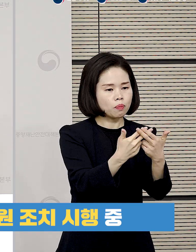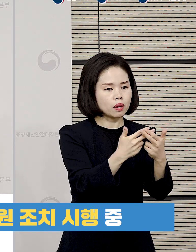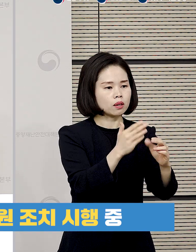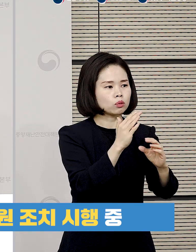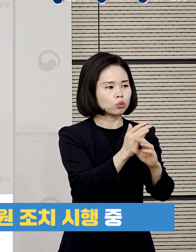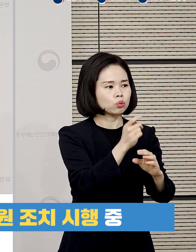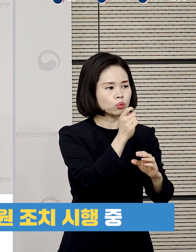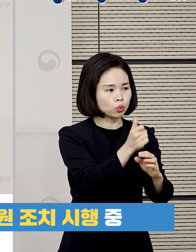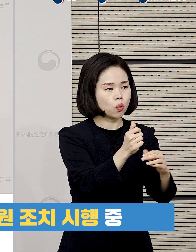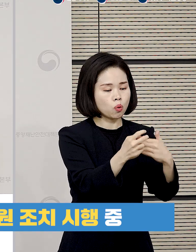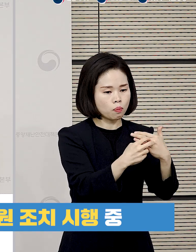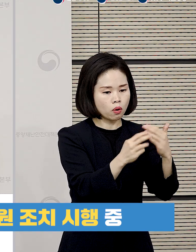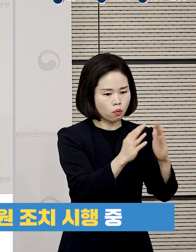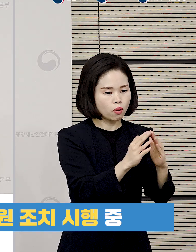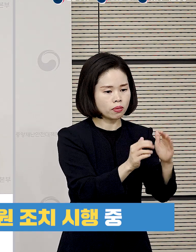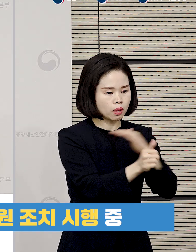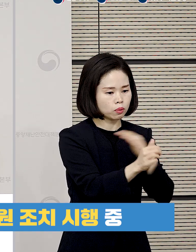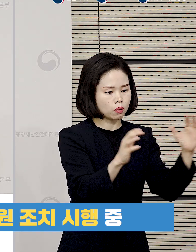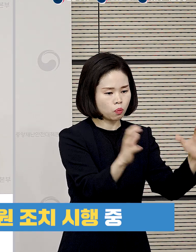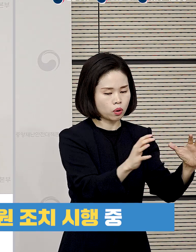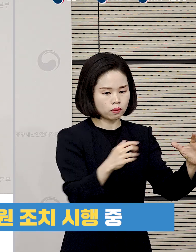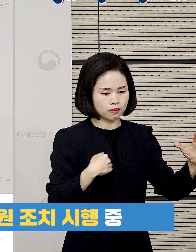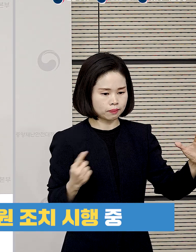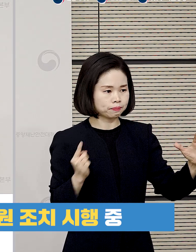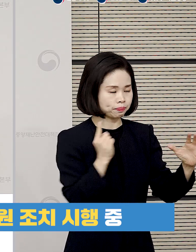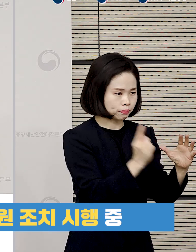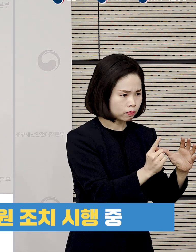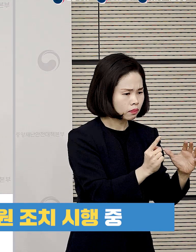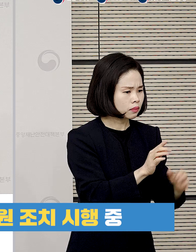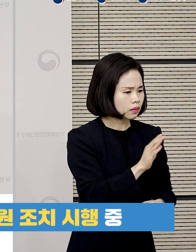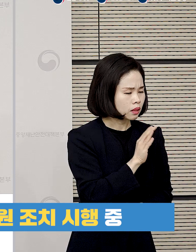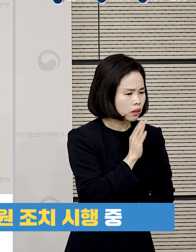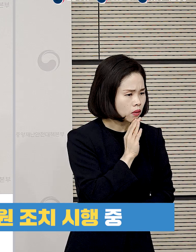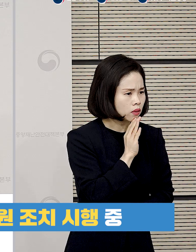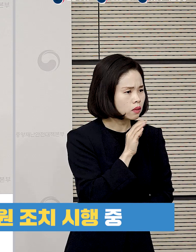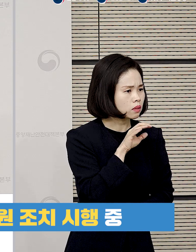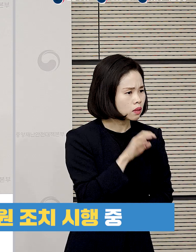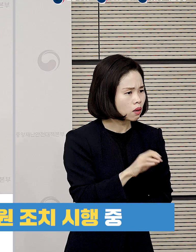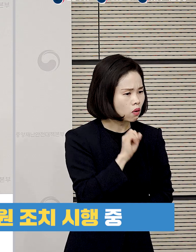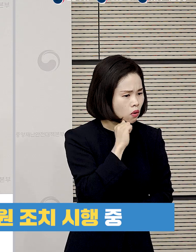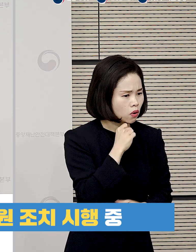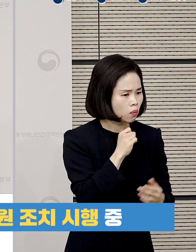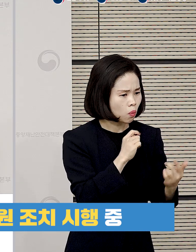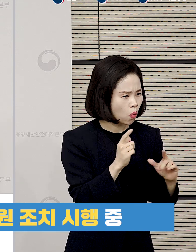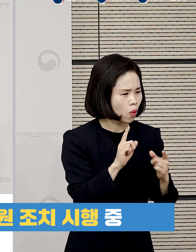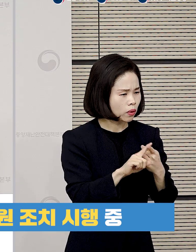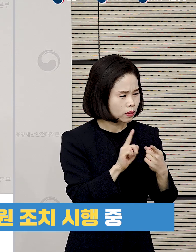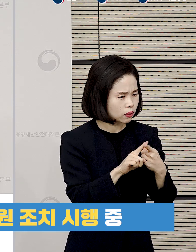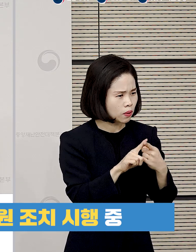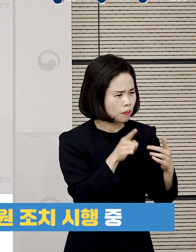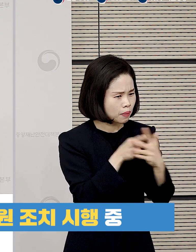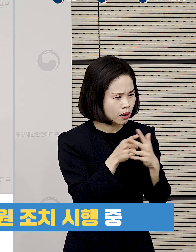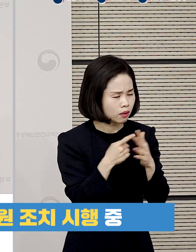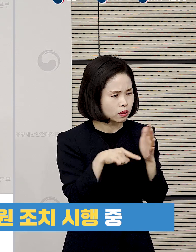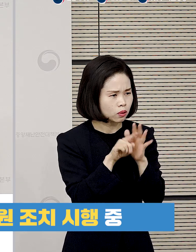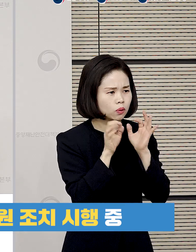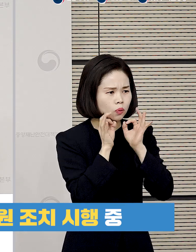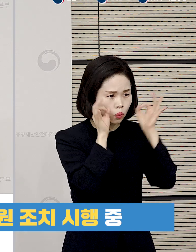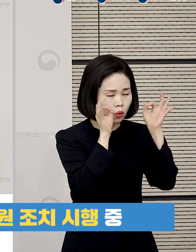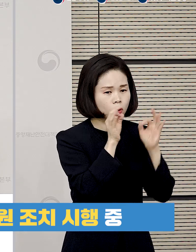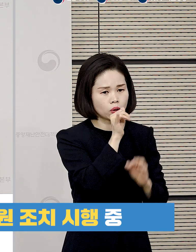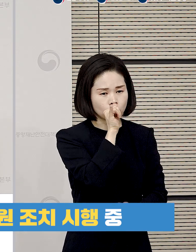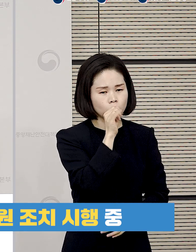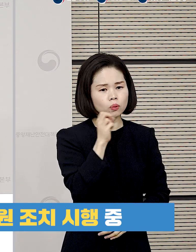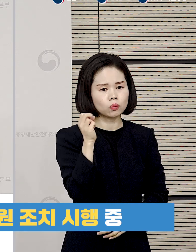병원협회, 특히 중소병원들이 함께 참여하는 이런 대표자들과의 간담회를 통해서 현장의 어려움을